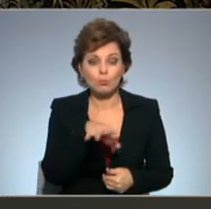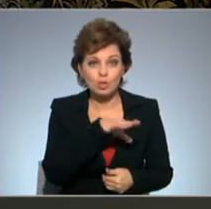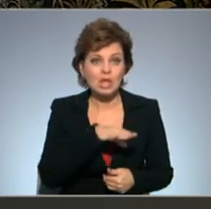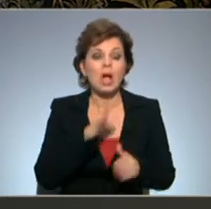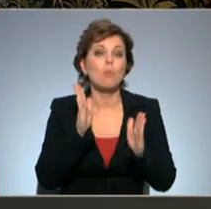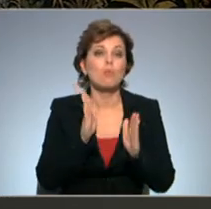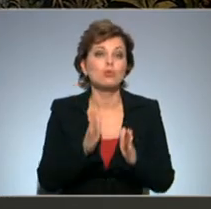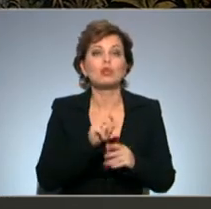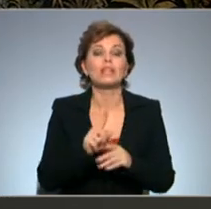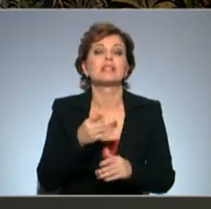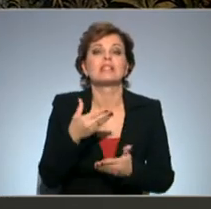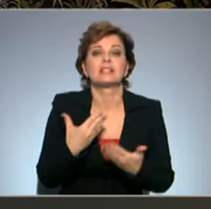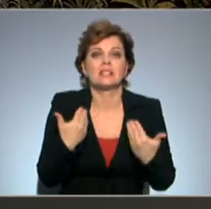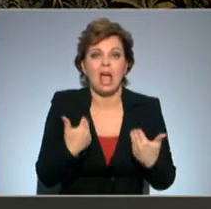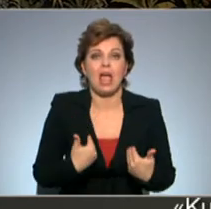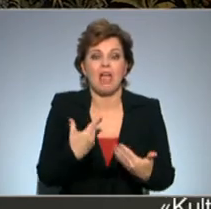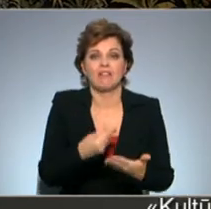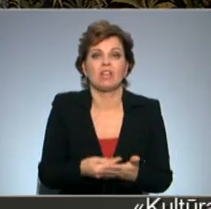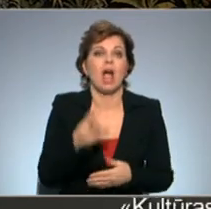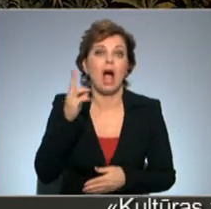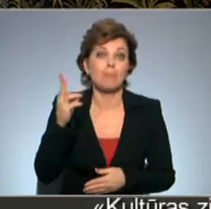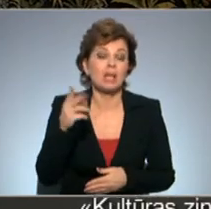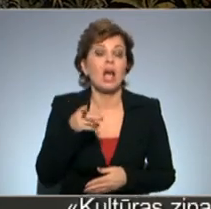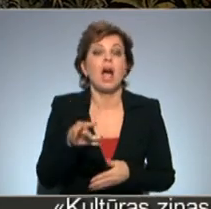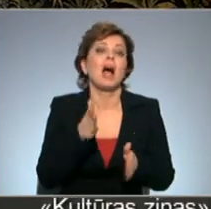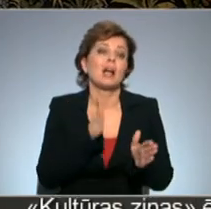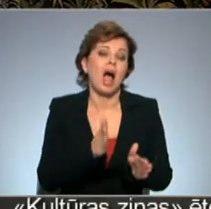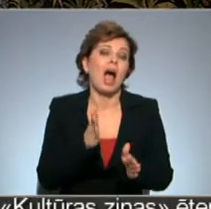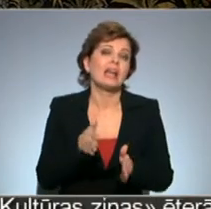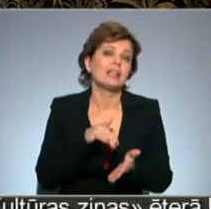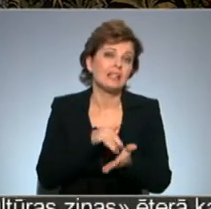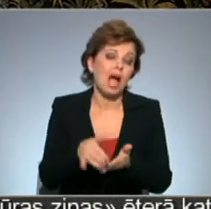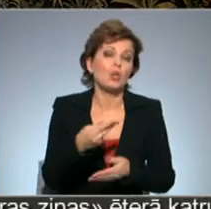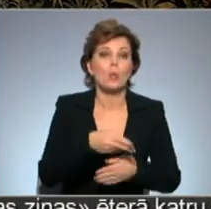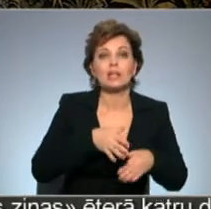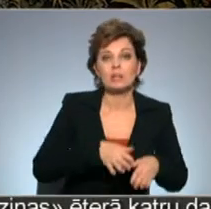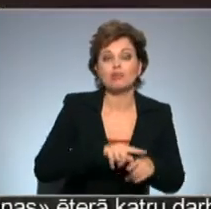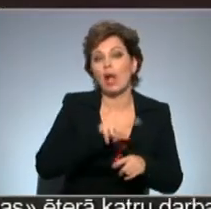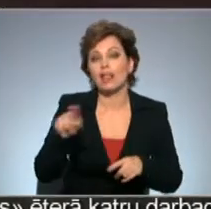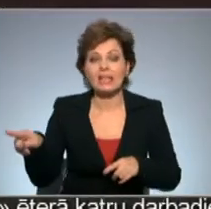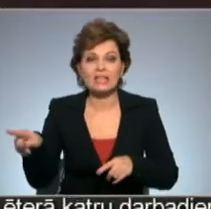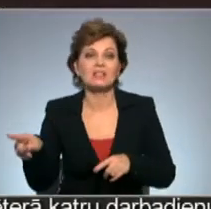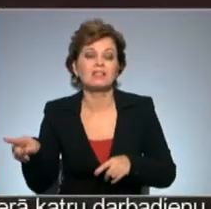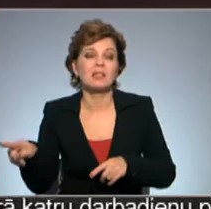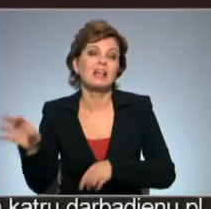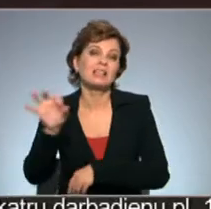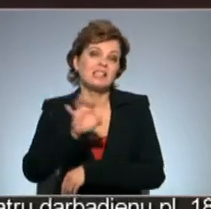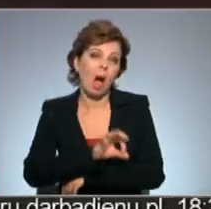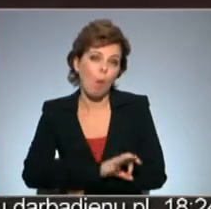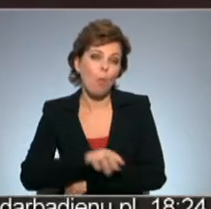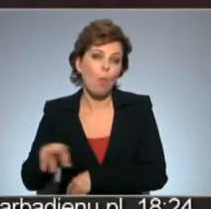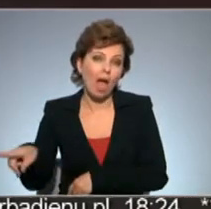sevi apliecināt. Un tā ir tā gaita no dzimšanas līdz viņa saulei. Un ganos